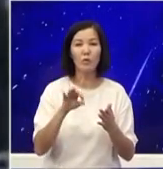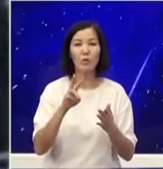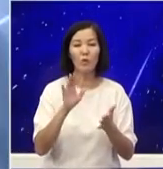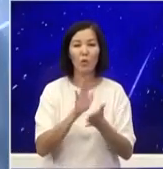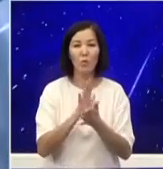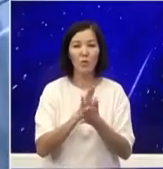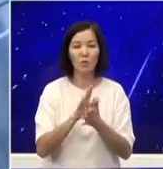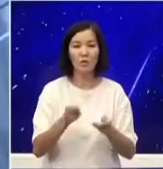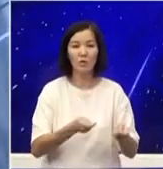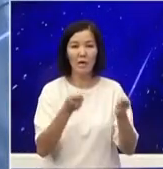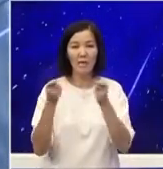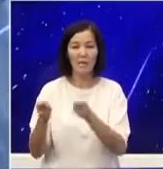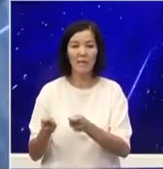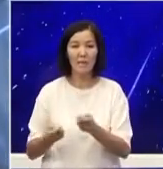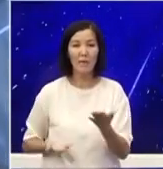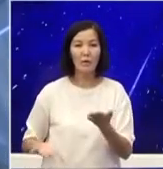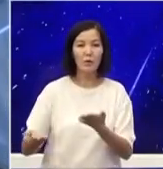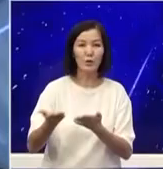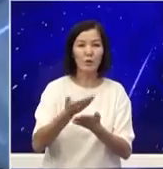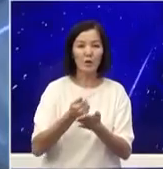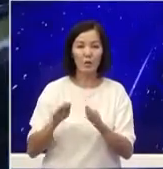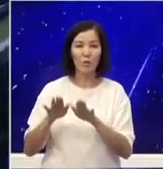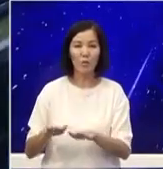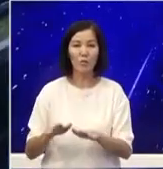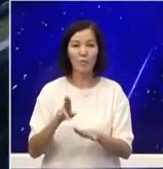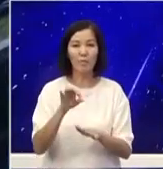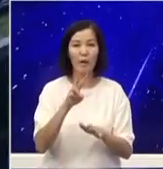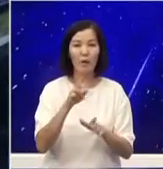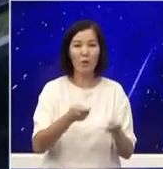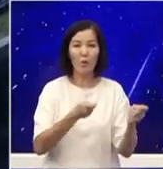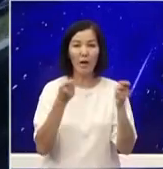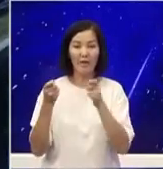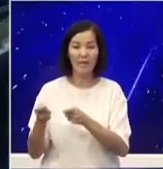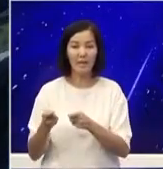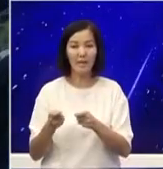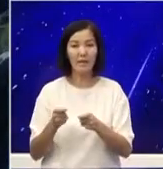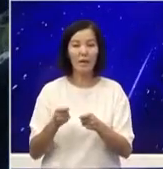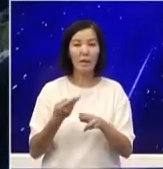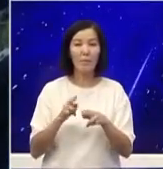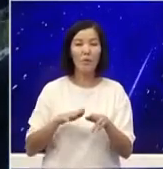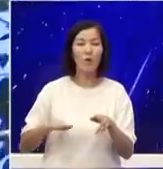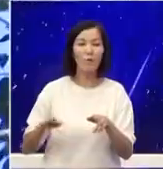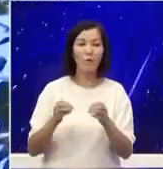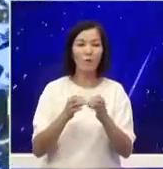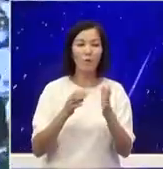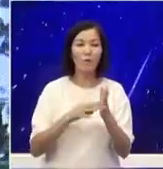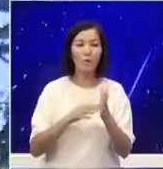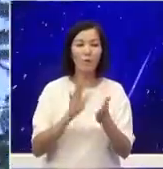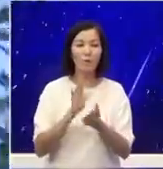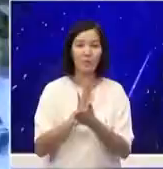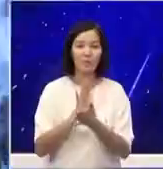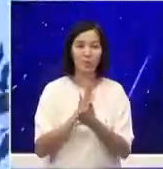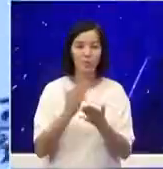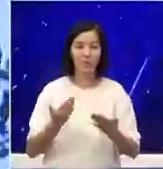Әр округ аумағындағы күл қоқысты жинақтау орындарынан полигонға жеткізіледі. Айта кетейік, бұл аймақта 18 тұрмыстық қалдықты